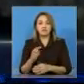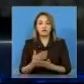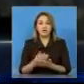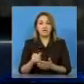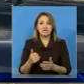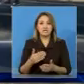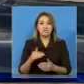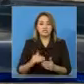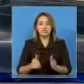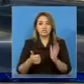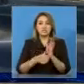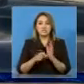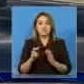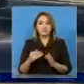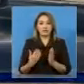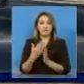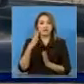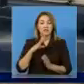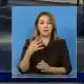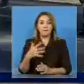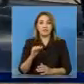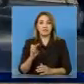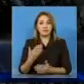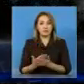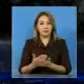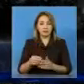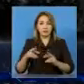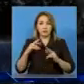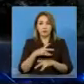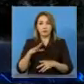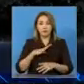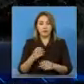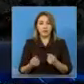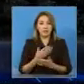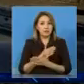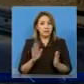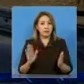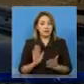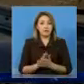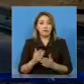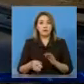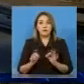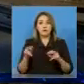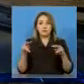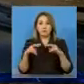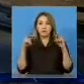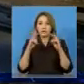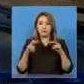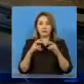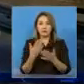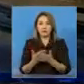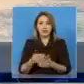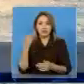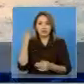Толщина нижнего 6 сантиметров, а верхнего 5 сантиметров. Нарушений также обнаружено не было. Видимо, регулярные проверки сподвигнули